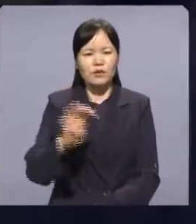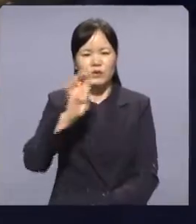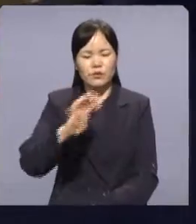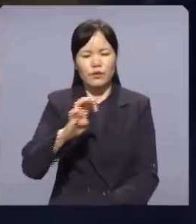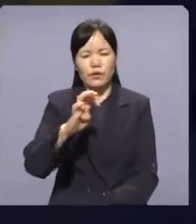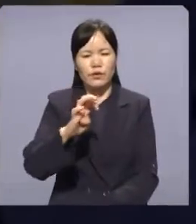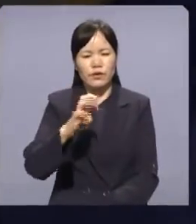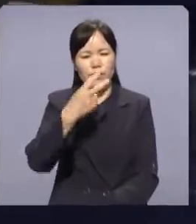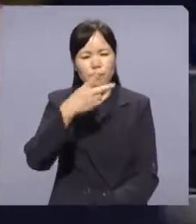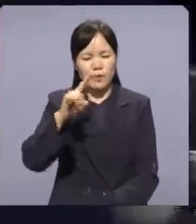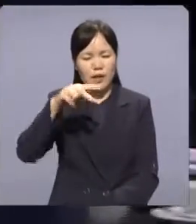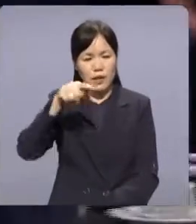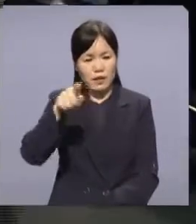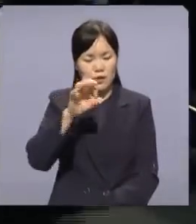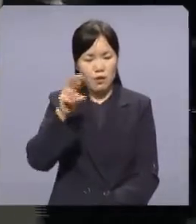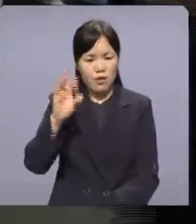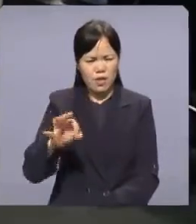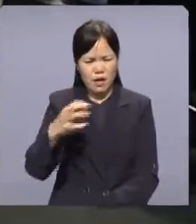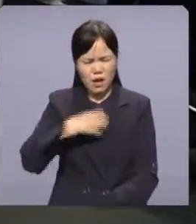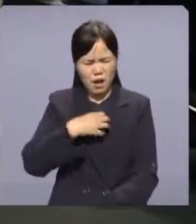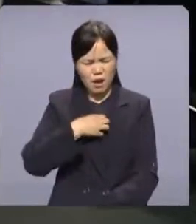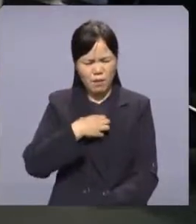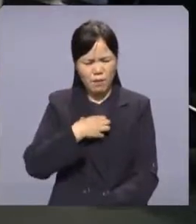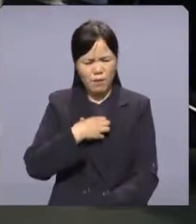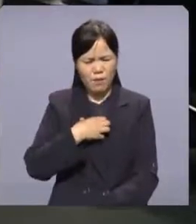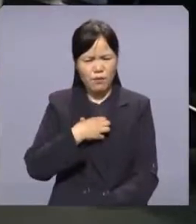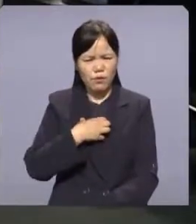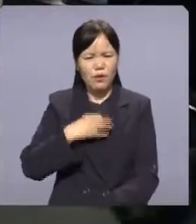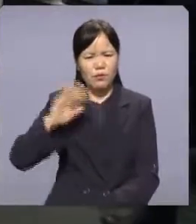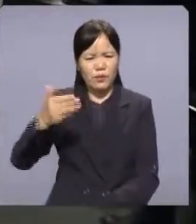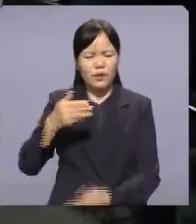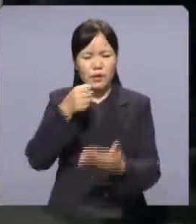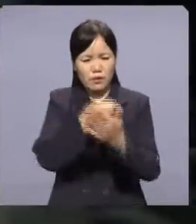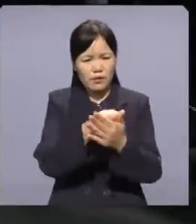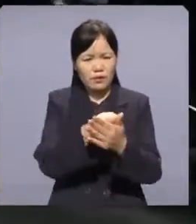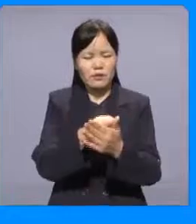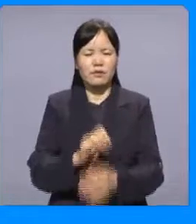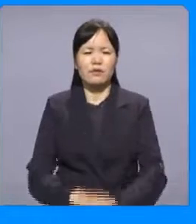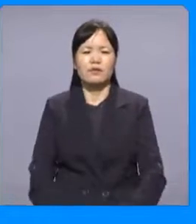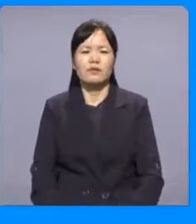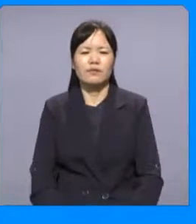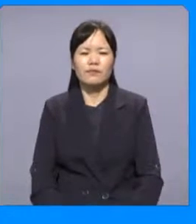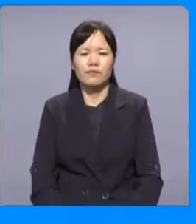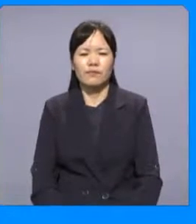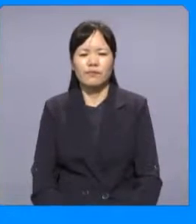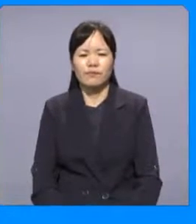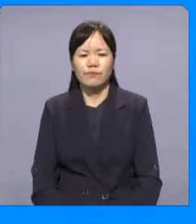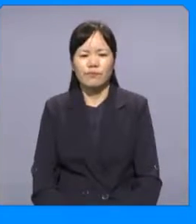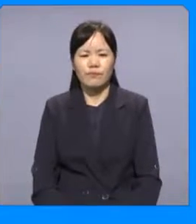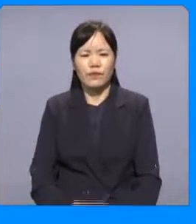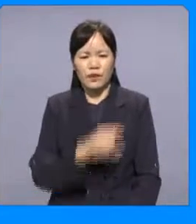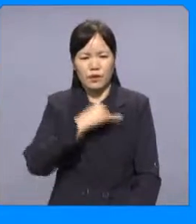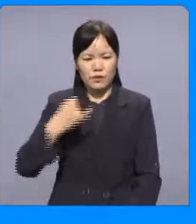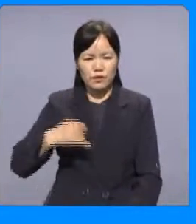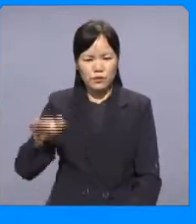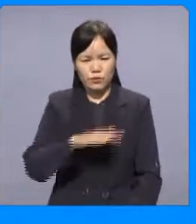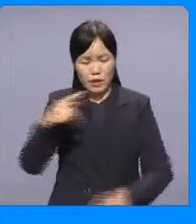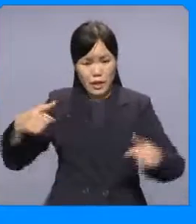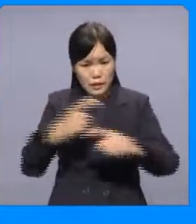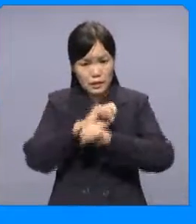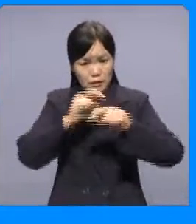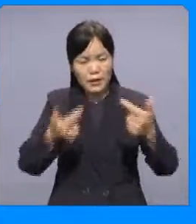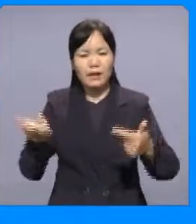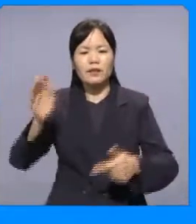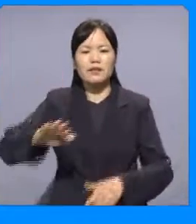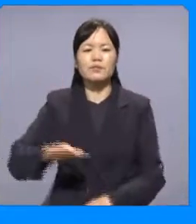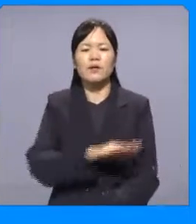안보에 위협이 될 만한 국가로 판단하고 구조적 도전으로 규정했습니다. China is not our adversary,